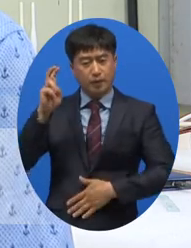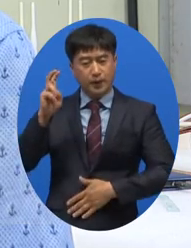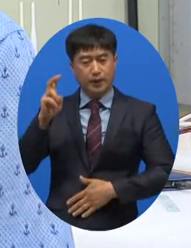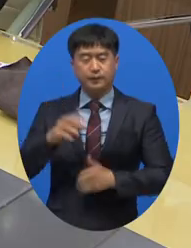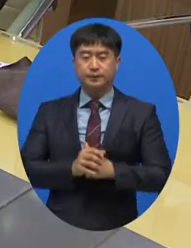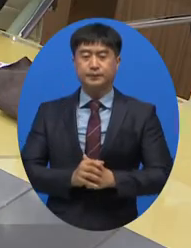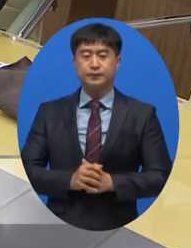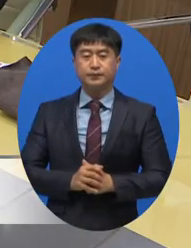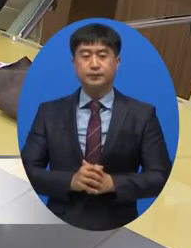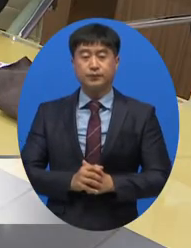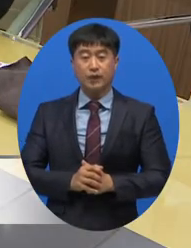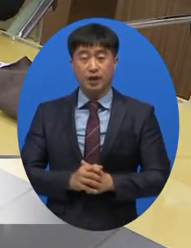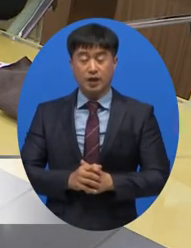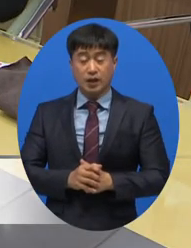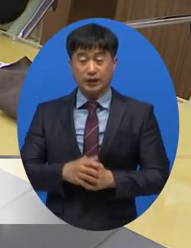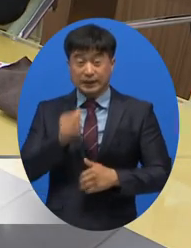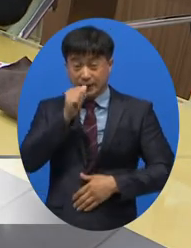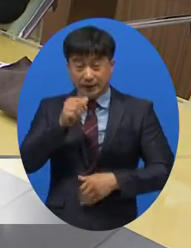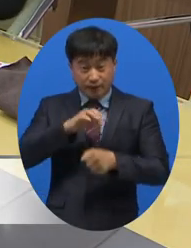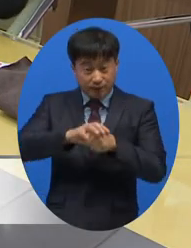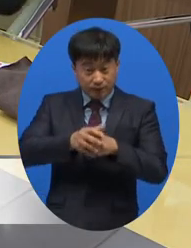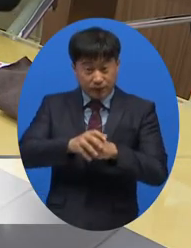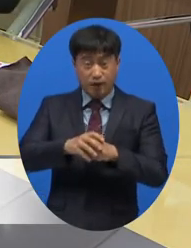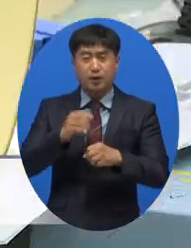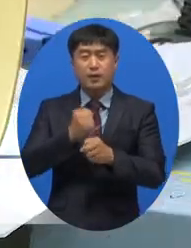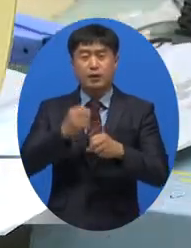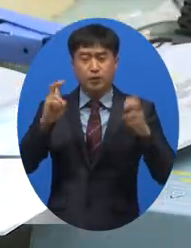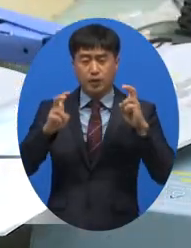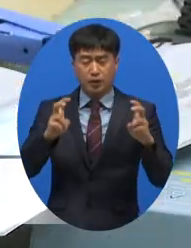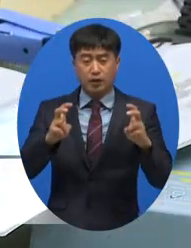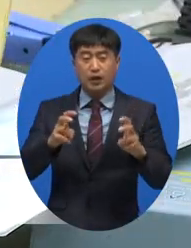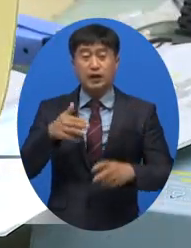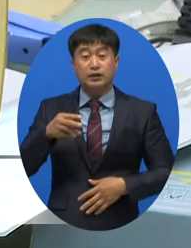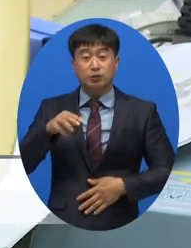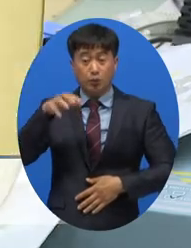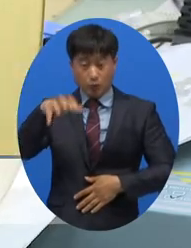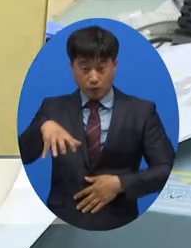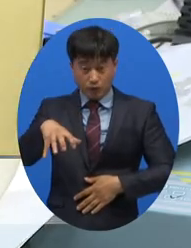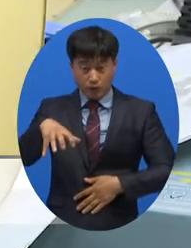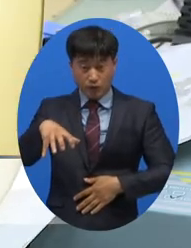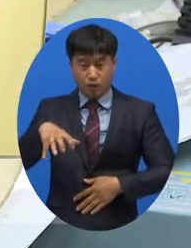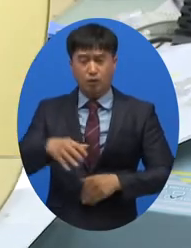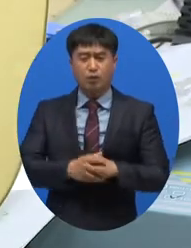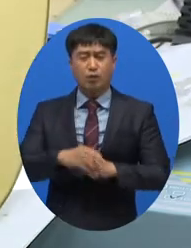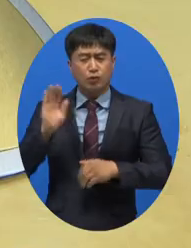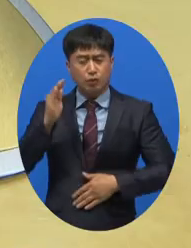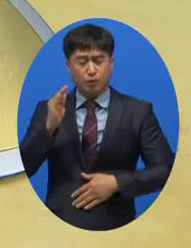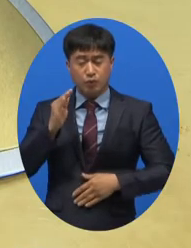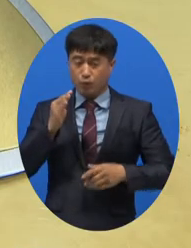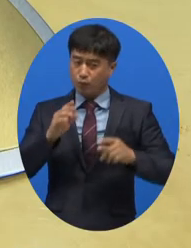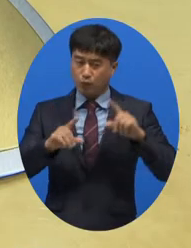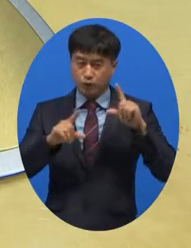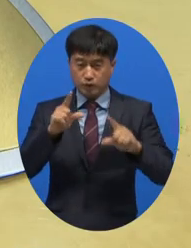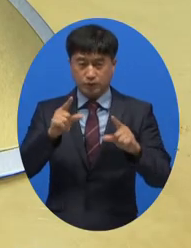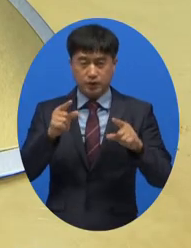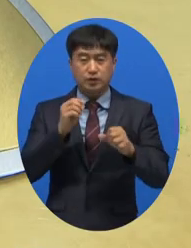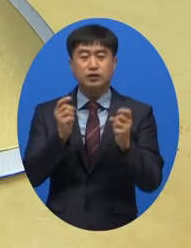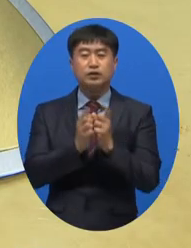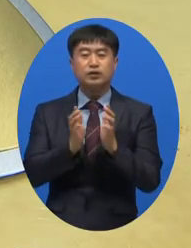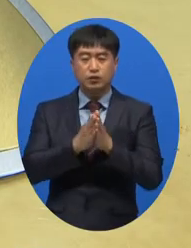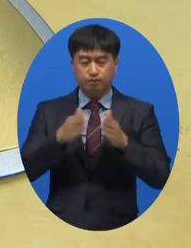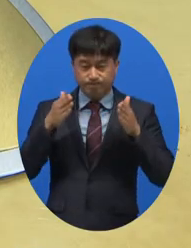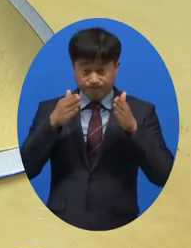예상을 하고 있어요. 금속 코팅 제조업체는 라스베이거스 소비 재전을 통해 현지의 소비재 산업 최신 동향을 직접 파악할 수